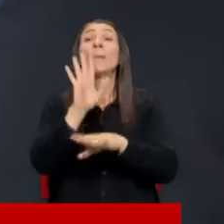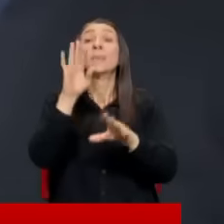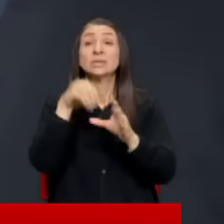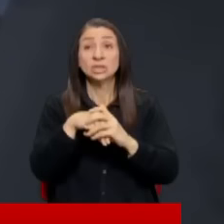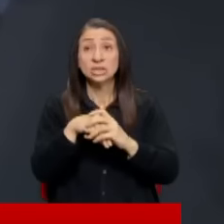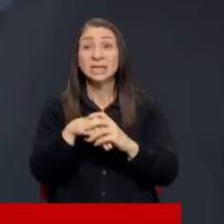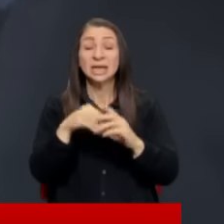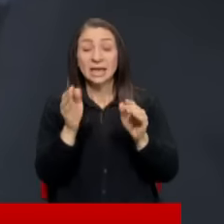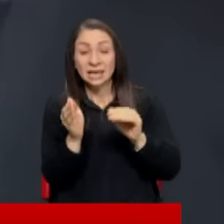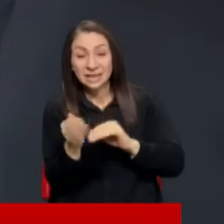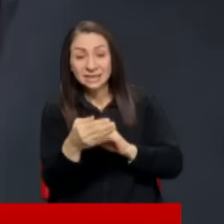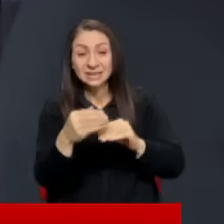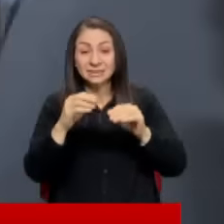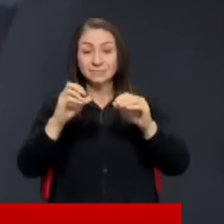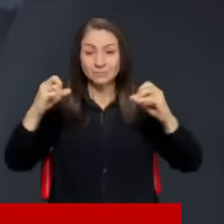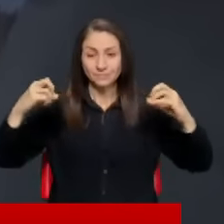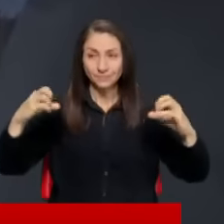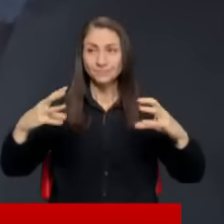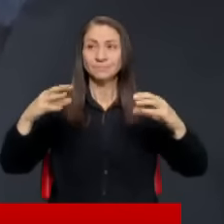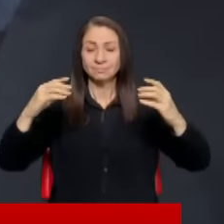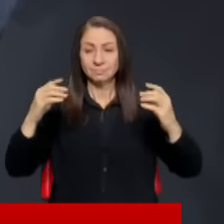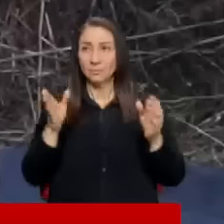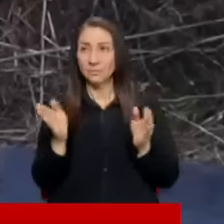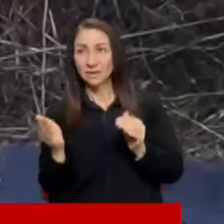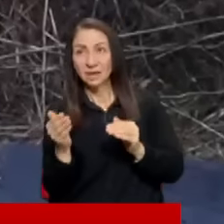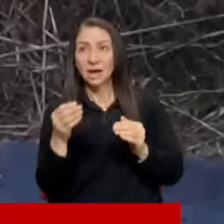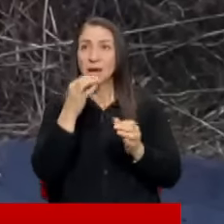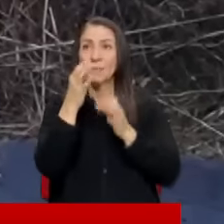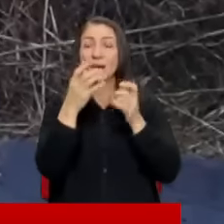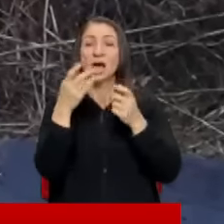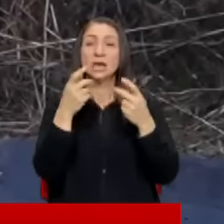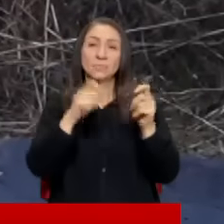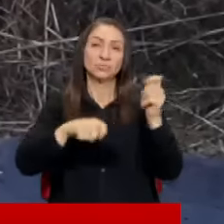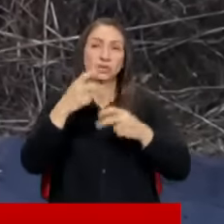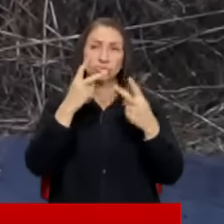için kasis ve sinyalizasyon çalışması yapılacağı açıklandı.